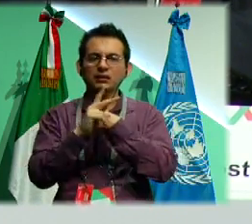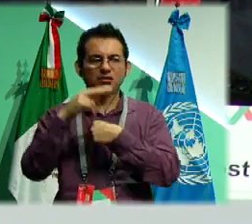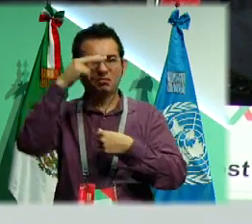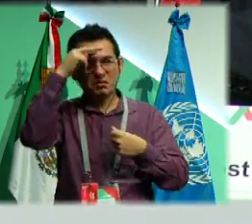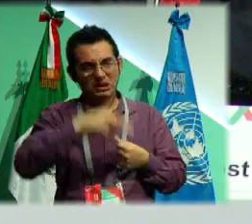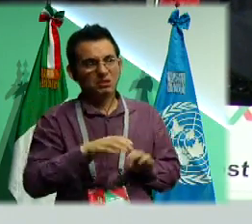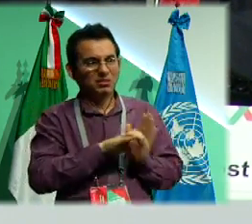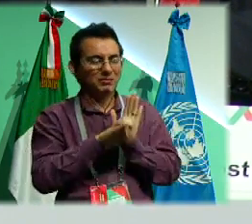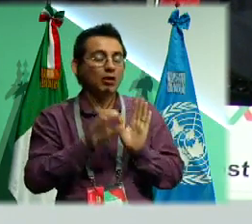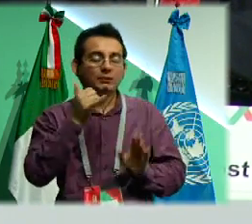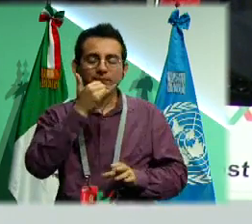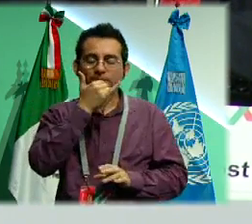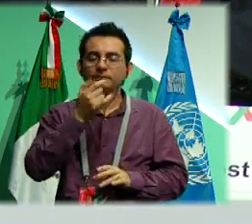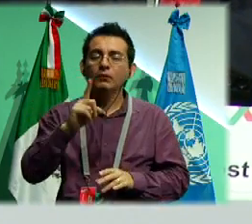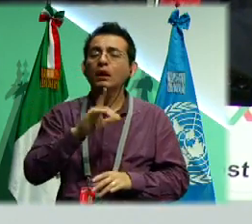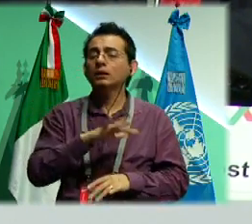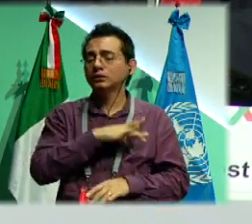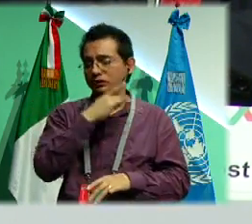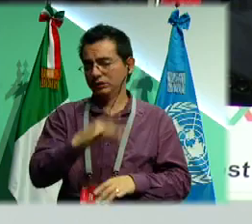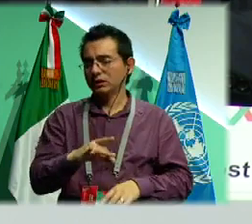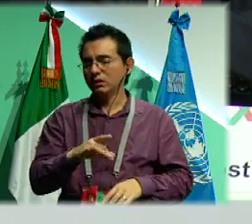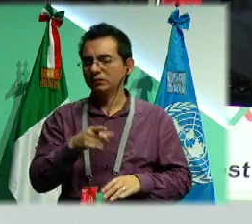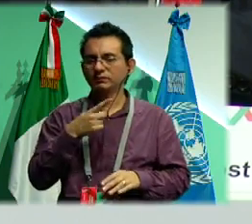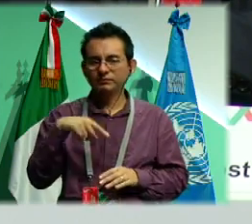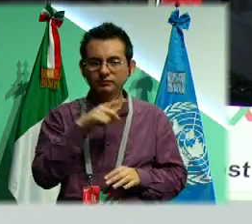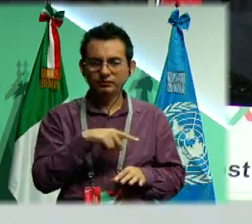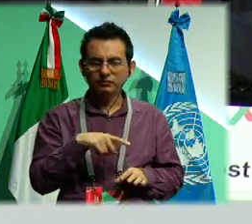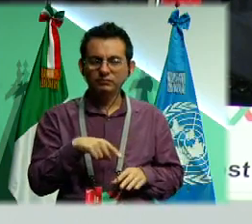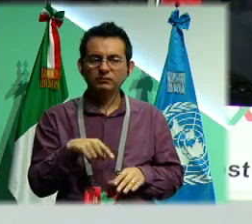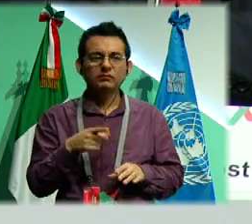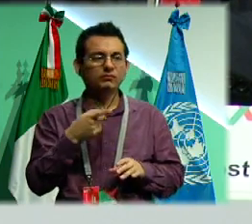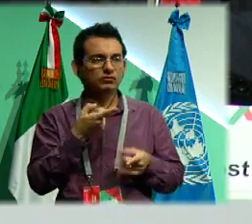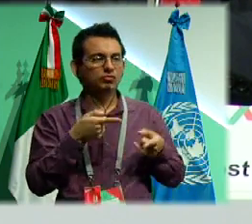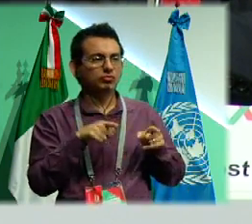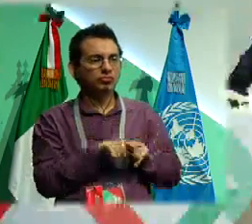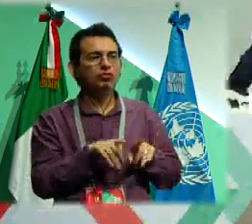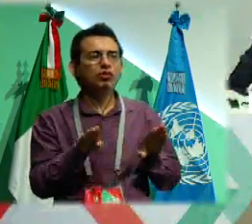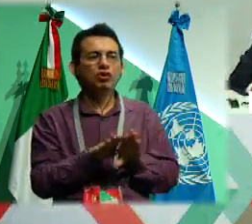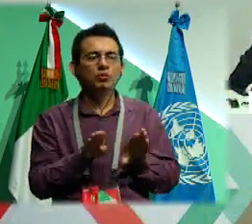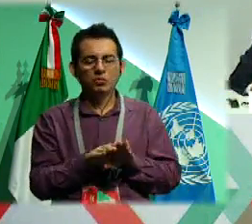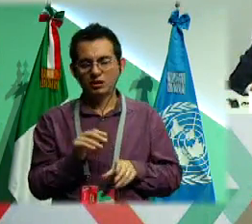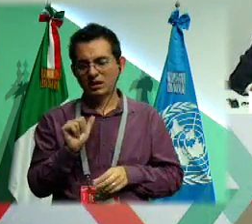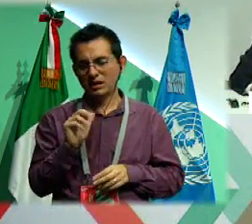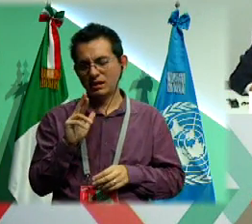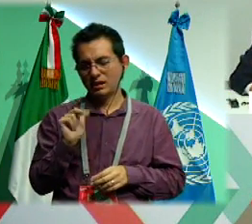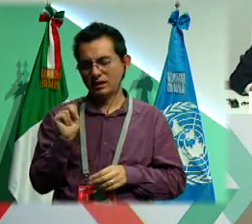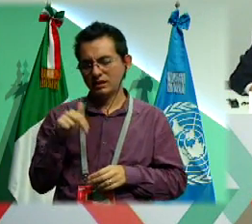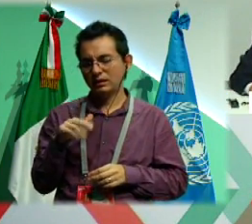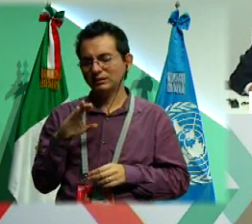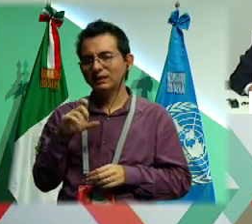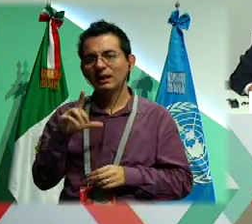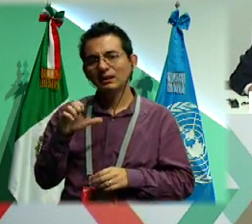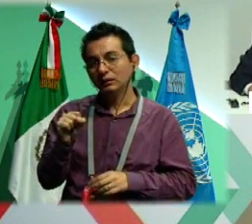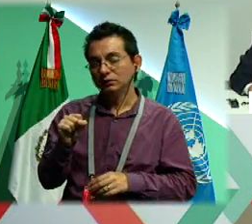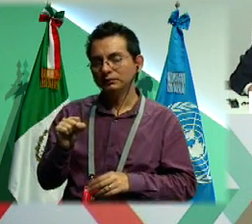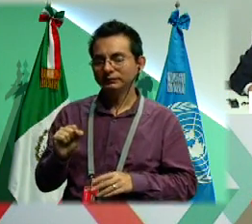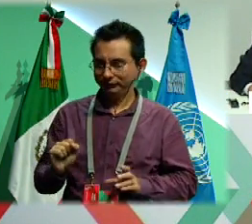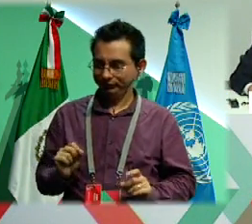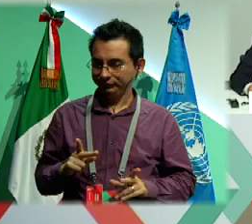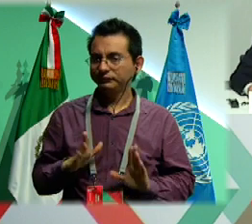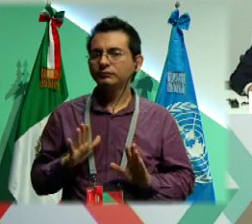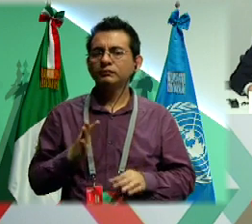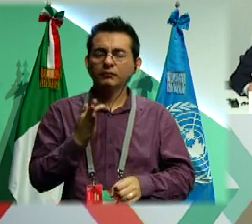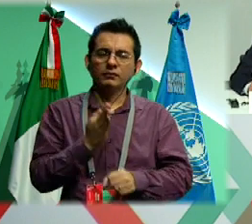au Chili par exemple. Puis, ensuite, après la Deuxième Guerre mondiale, nous